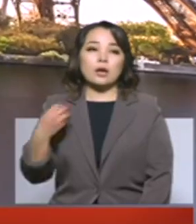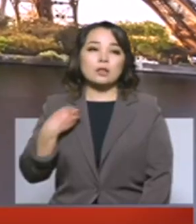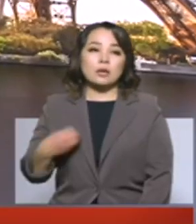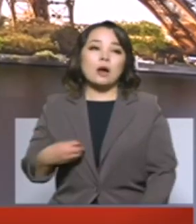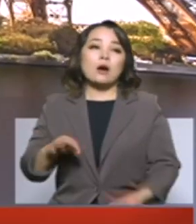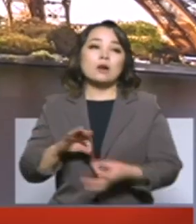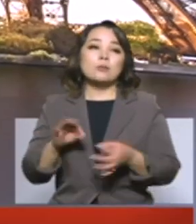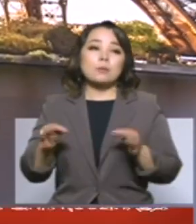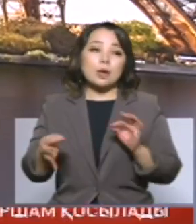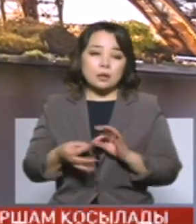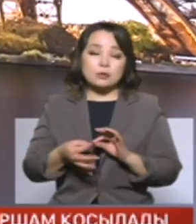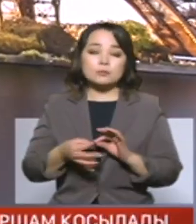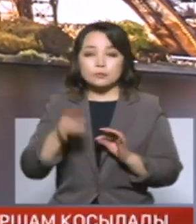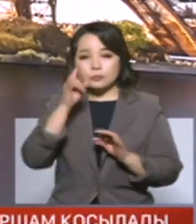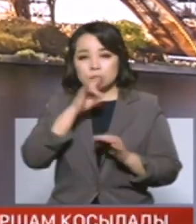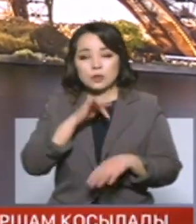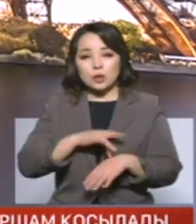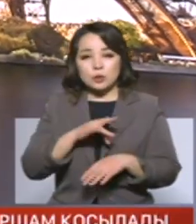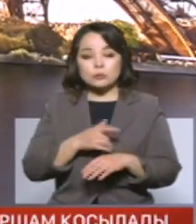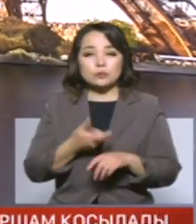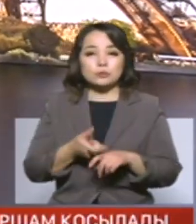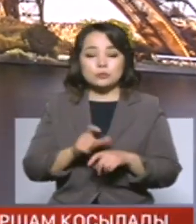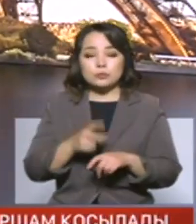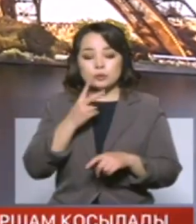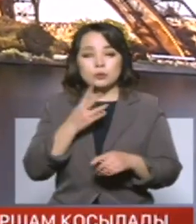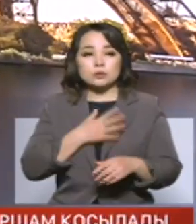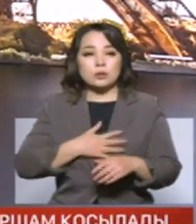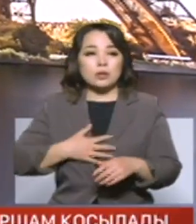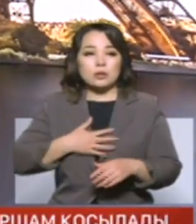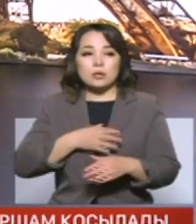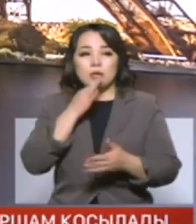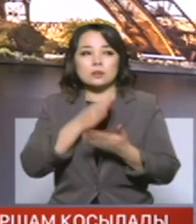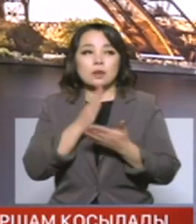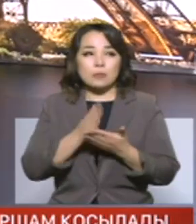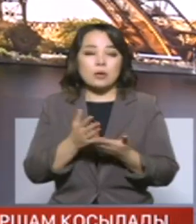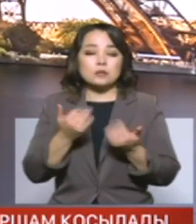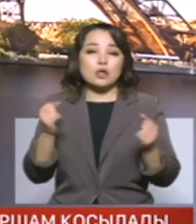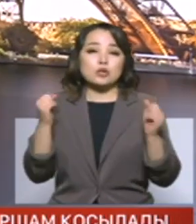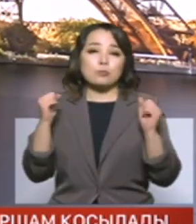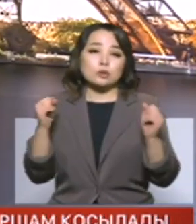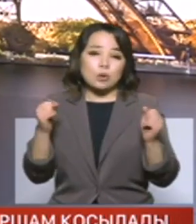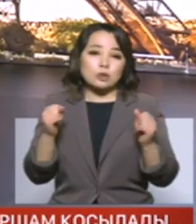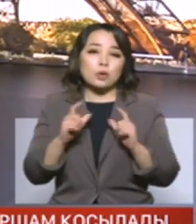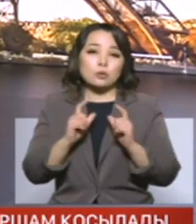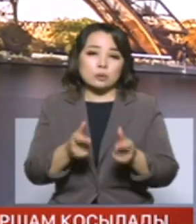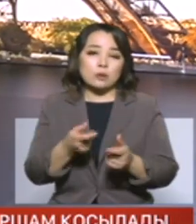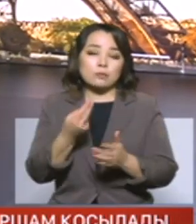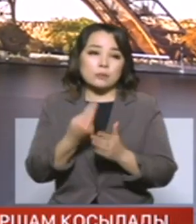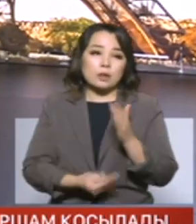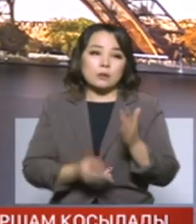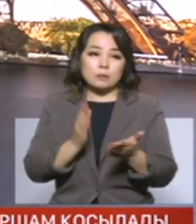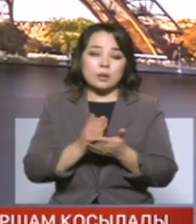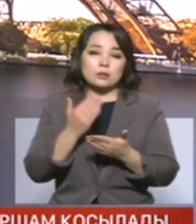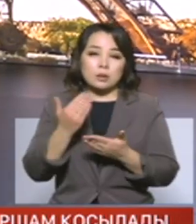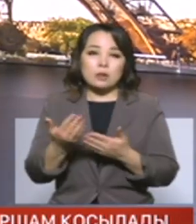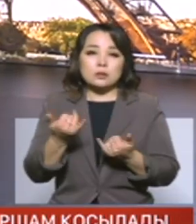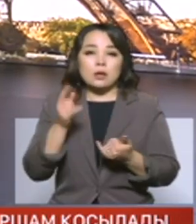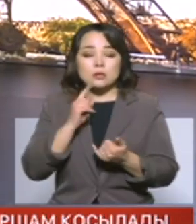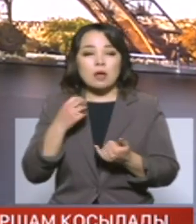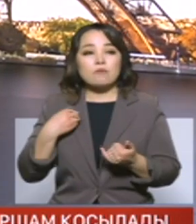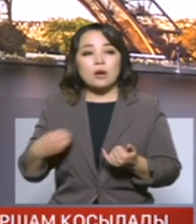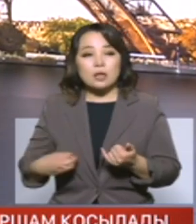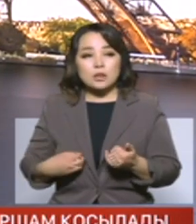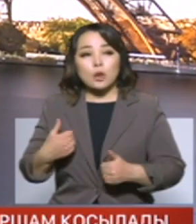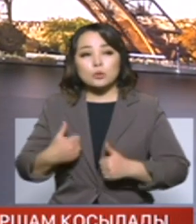Париж Олимпиадасы қазақстандық жанкүйерлер үшін интригаға толы болайын деп тұр. Өйткені спортшыларымыз жолдамадан қағылып жатыр. Әзірге